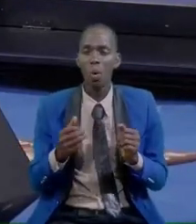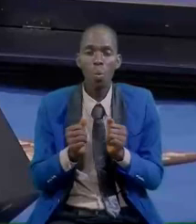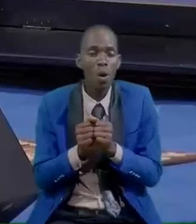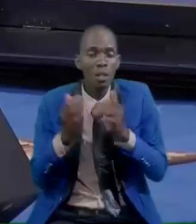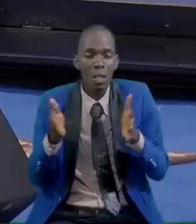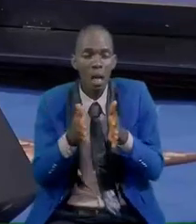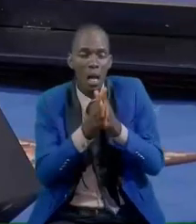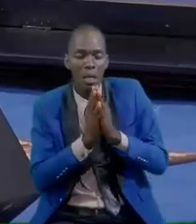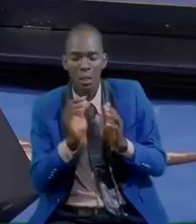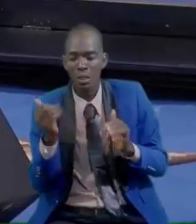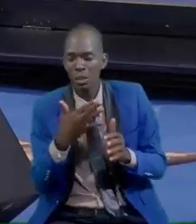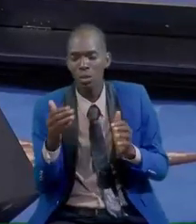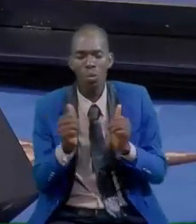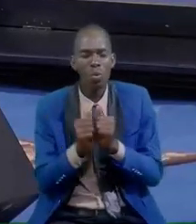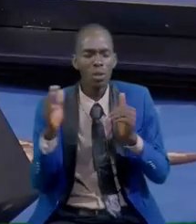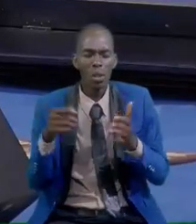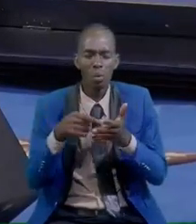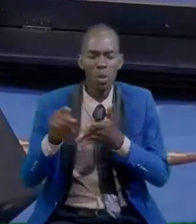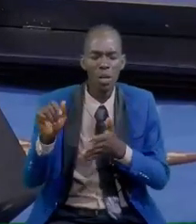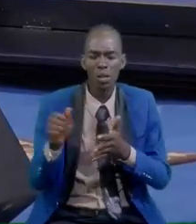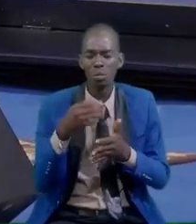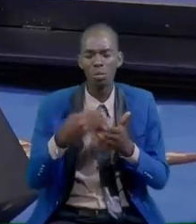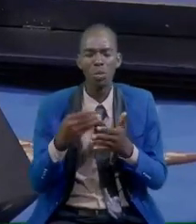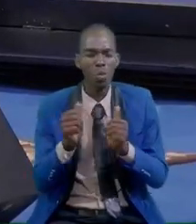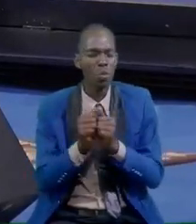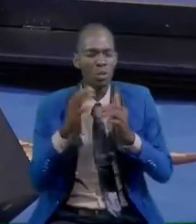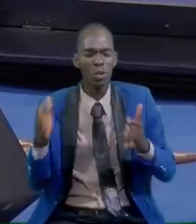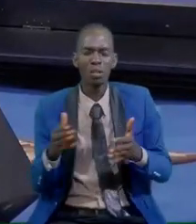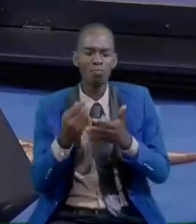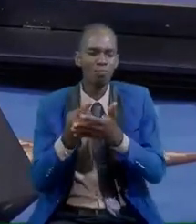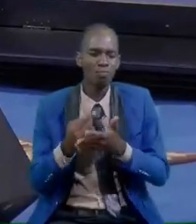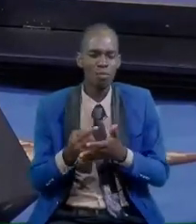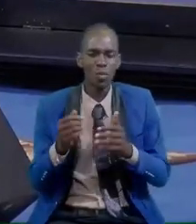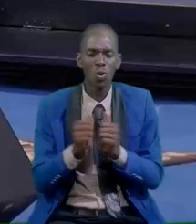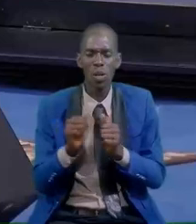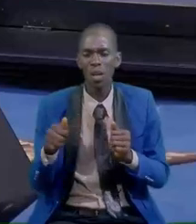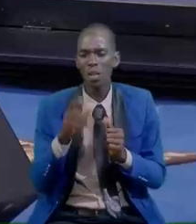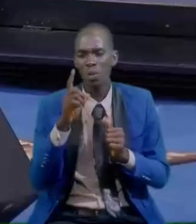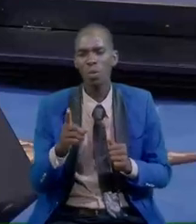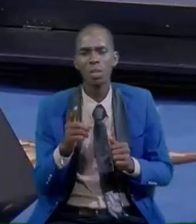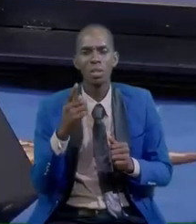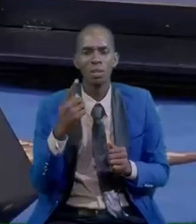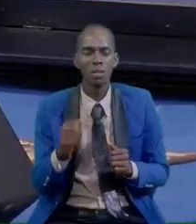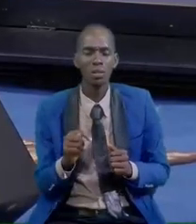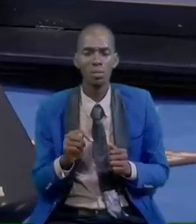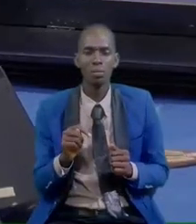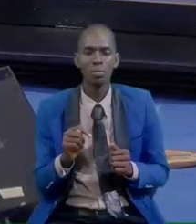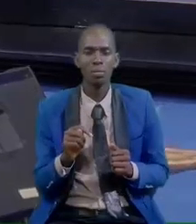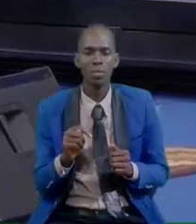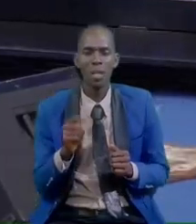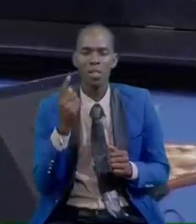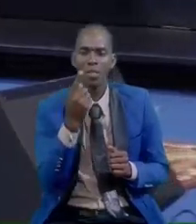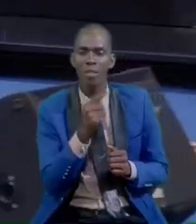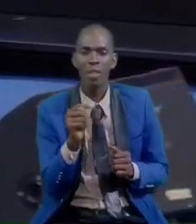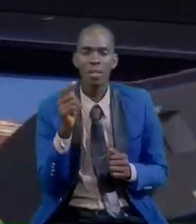demander, sans payer de l'argent, sans consulter qui que ce soit. Les magistrats d'eux-mêmes, les